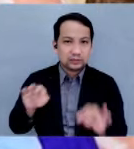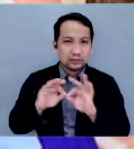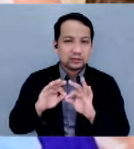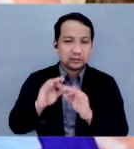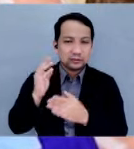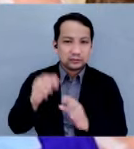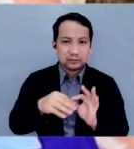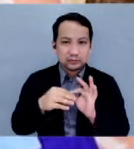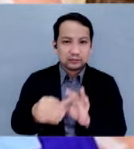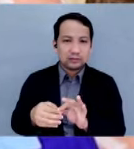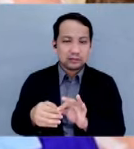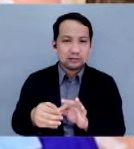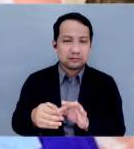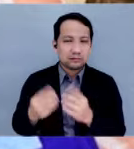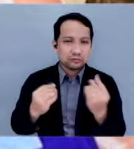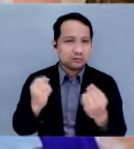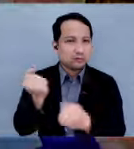namin.